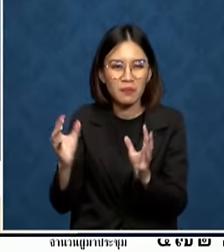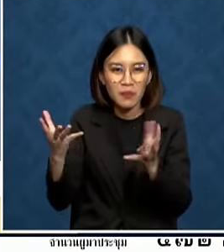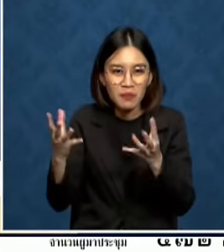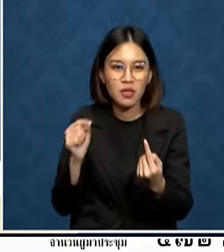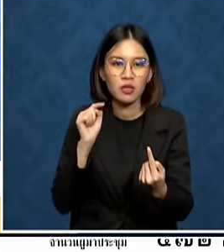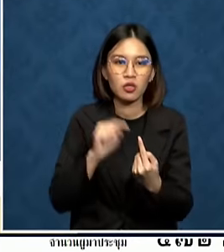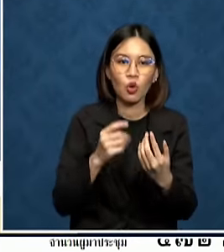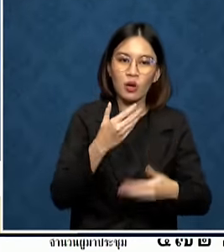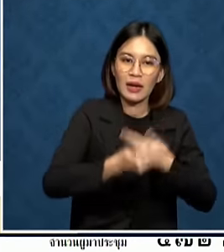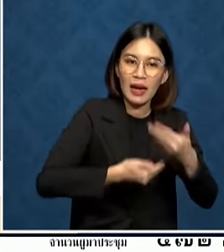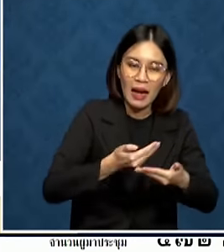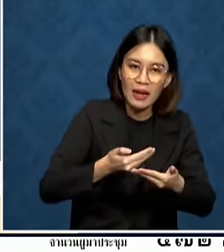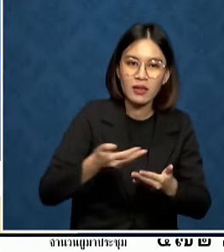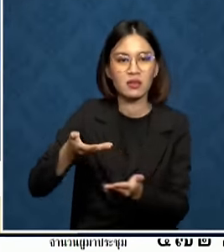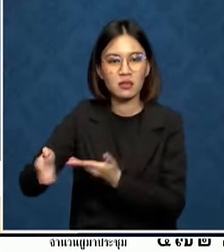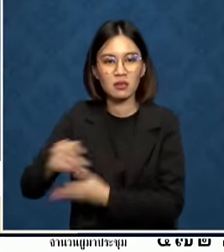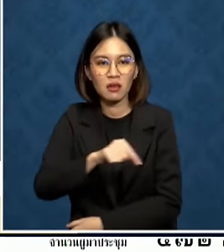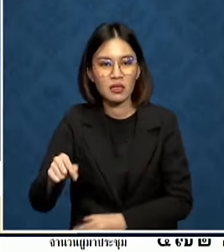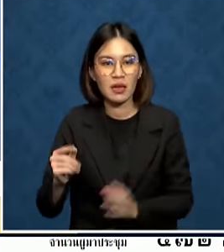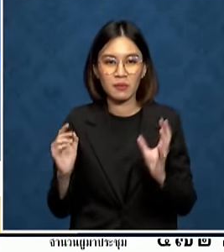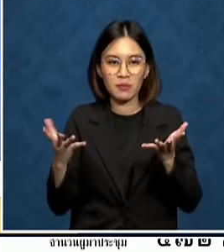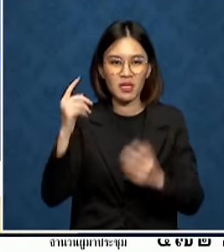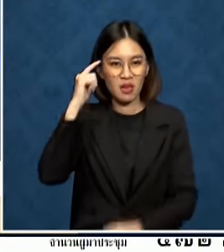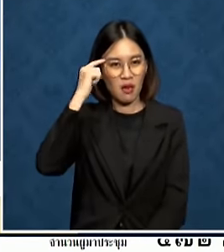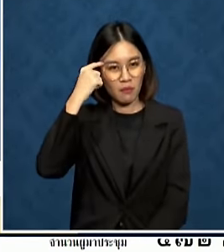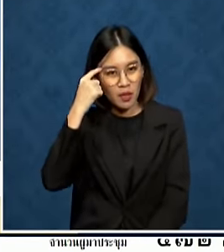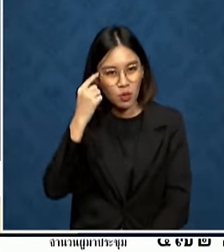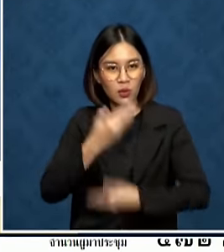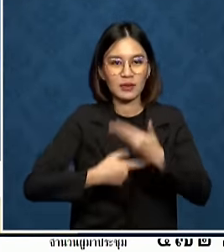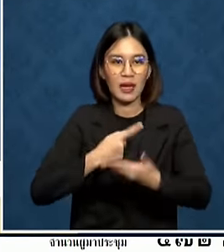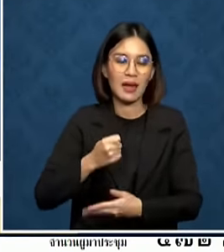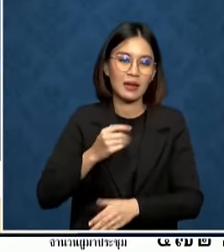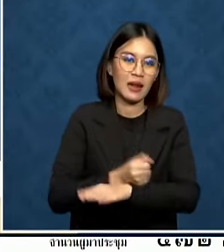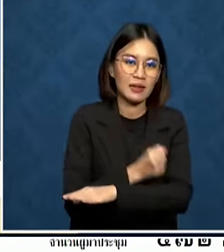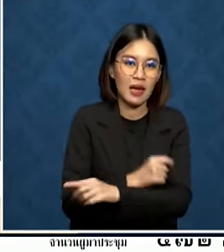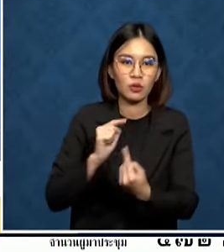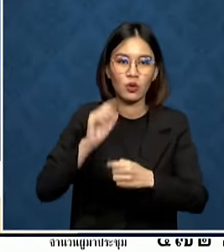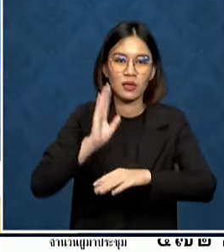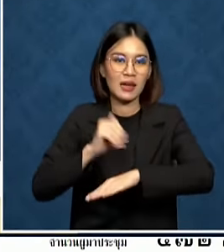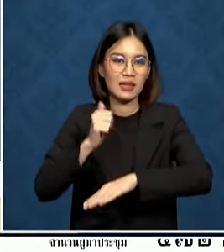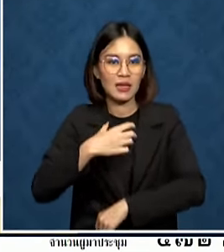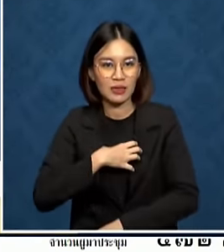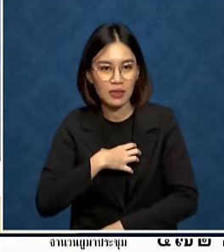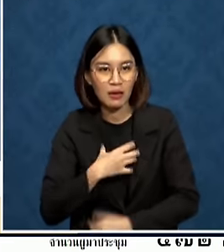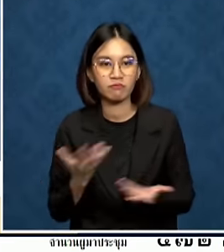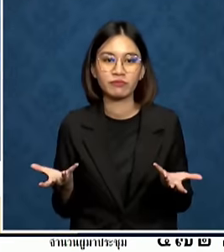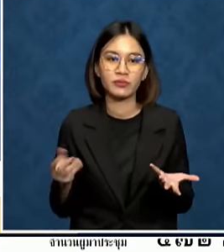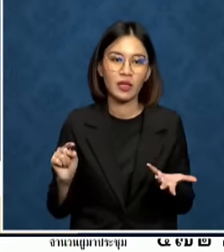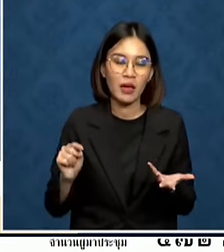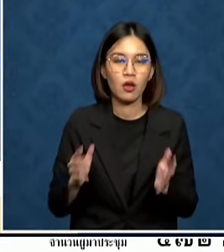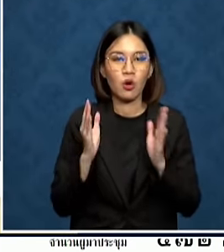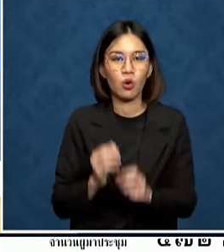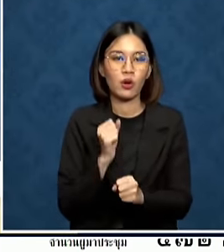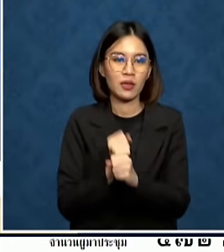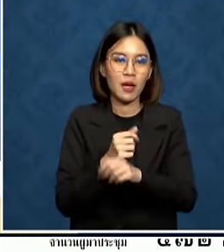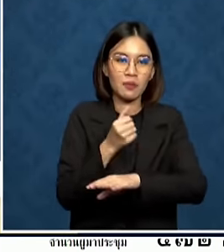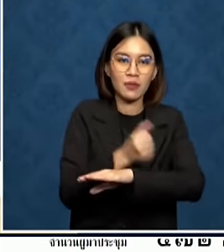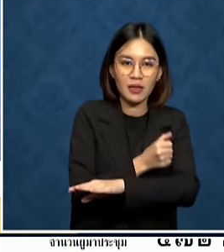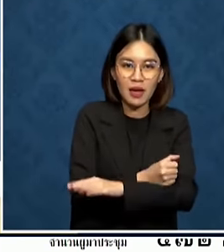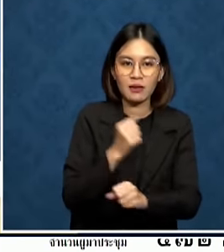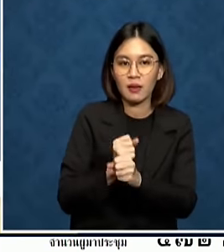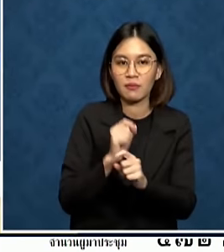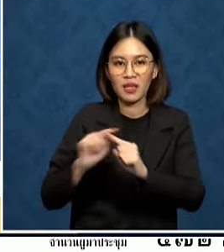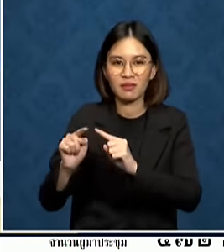ฝั่งอุปสงค์อุปทานเราไม่มีความเราไม่รู้ความต้องการตลาดแรงงานทั้งทักษะและจำนวนที่ต้องการขณะเดียวกันกำลังคนที่มีหรือที่ที่จะ